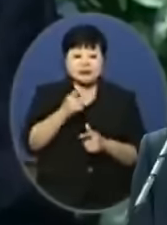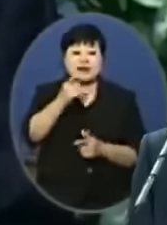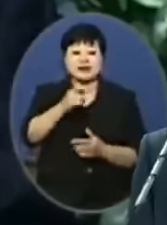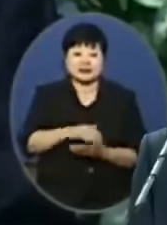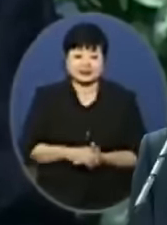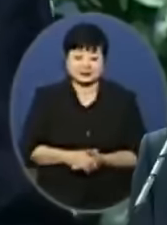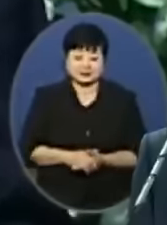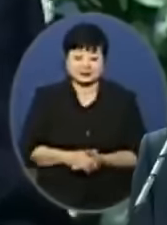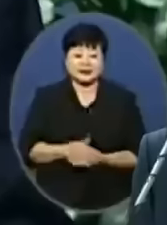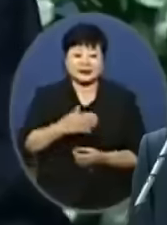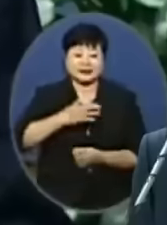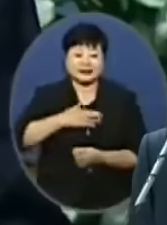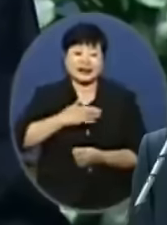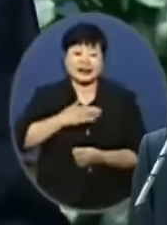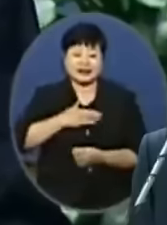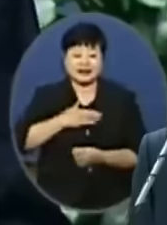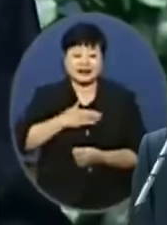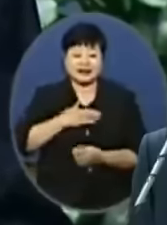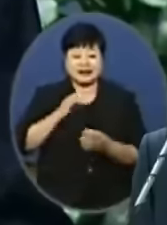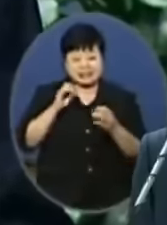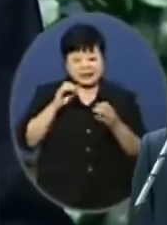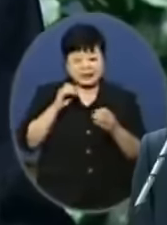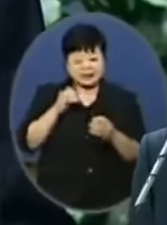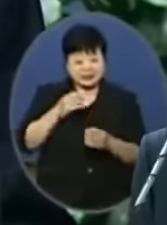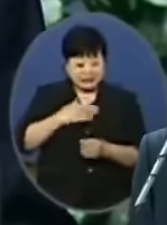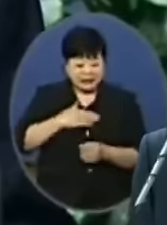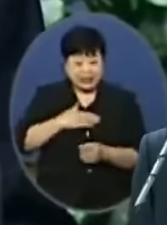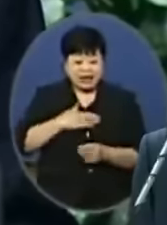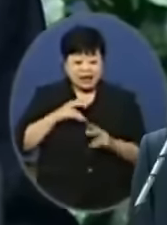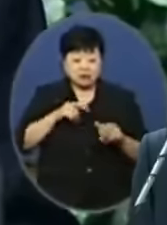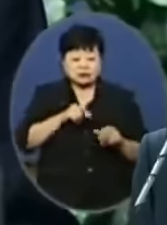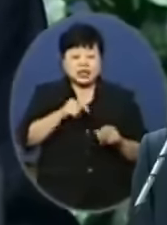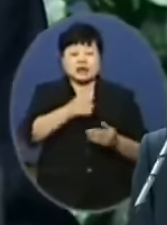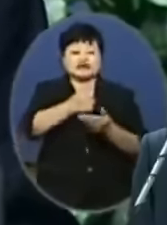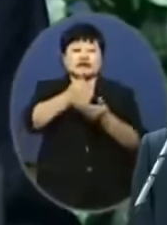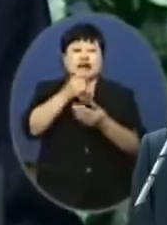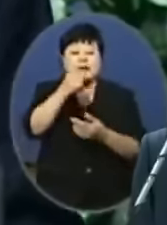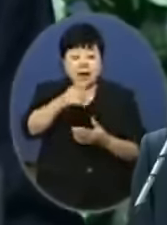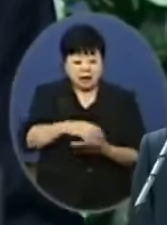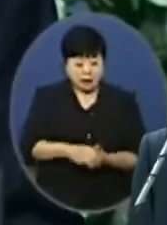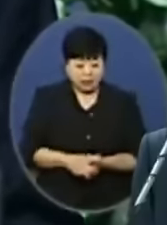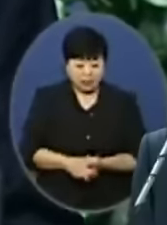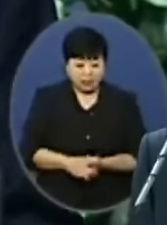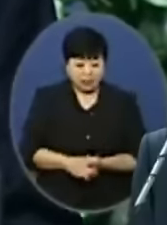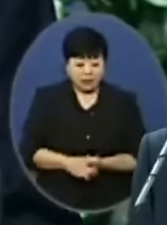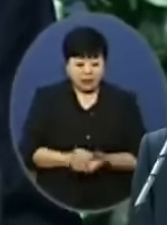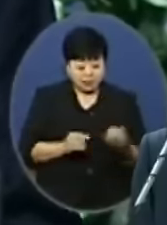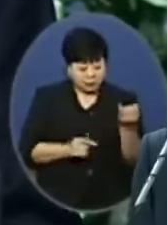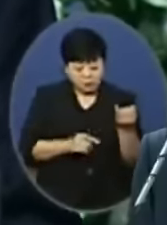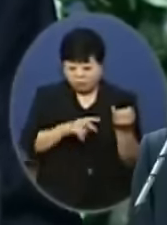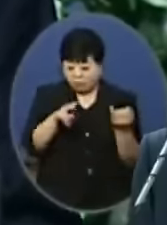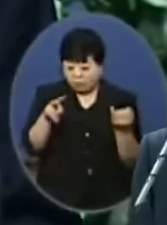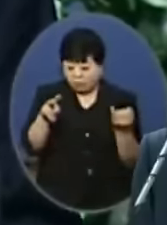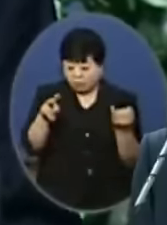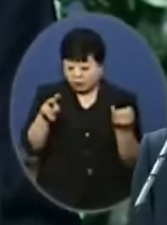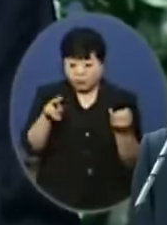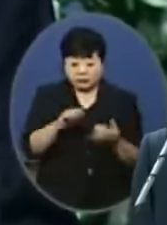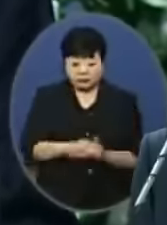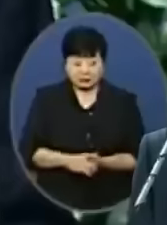말씀이 바로 당신하고 이야기하고 있는 그 사람이 메시아예요. 여자가 가만히